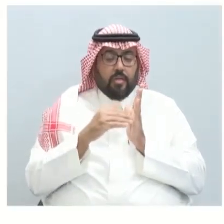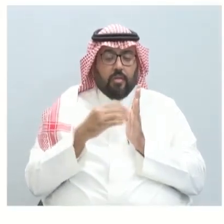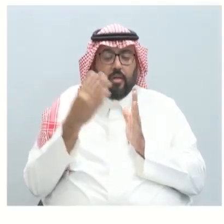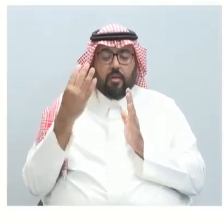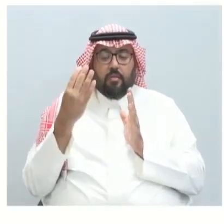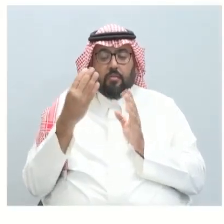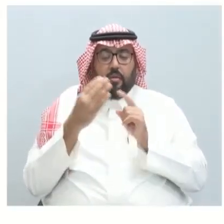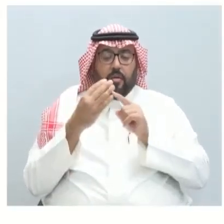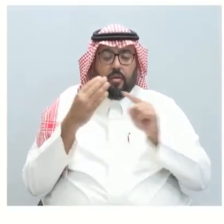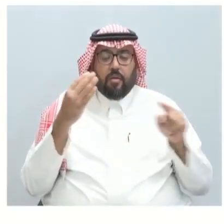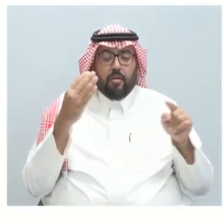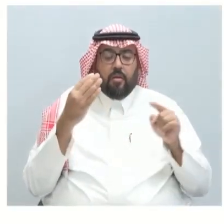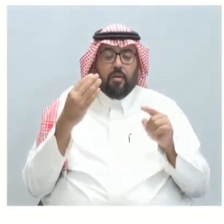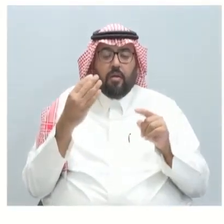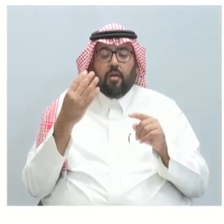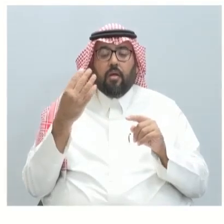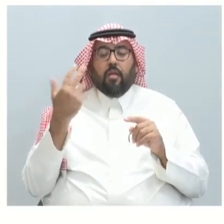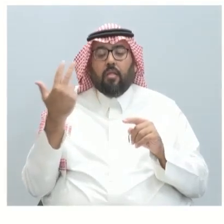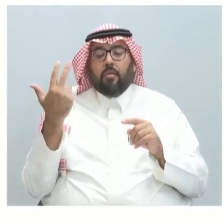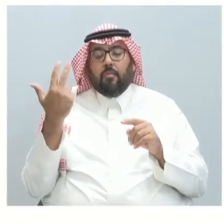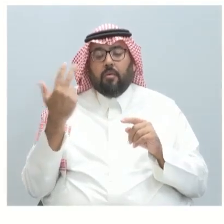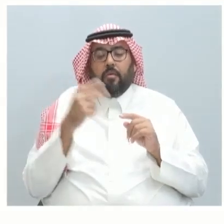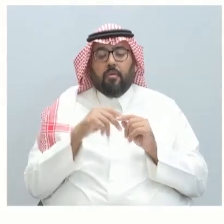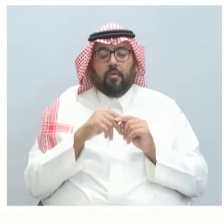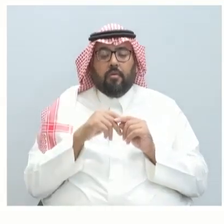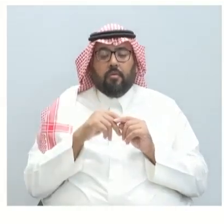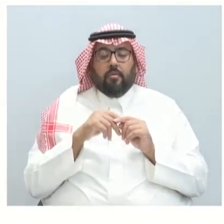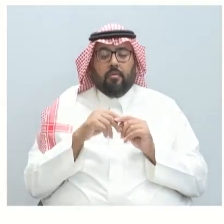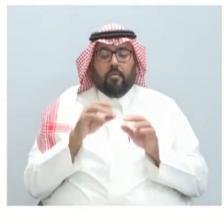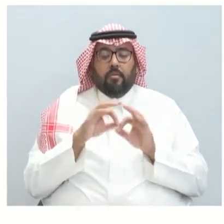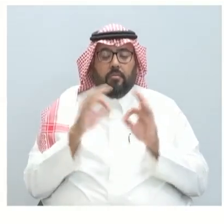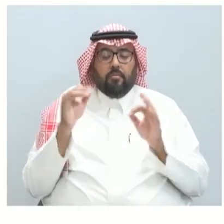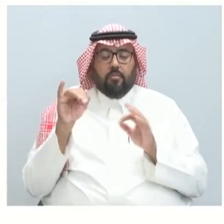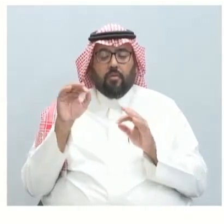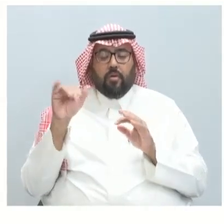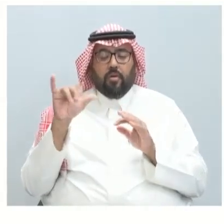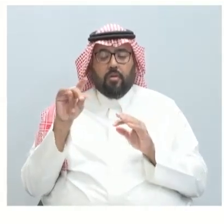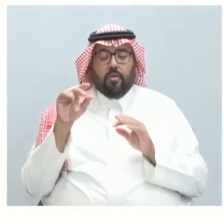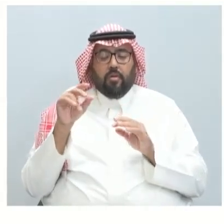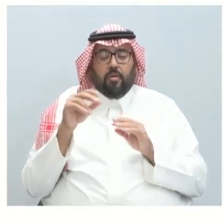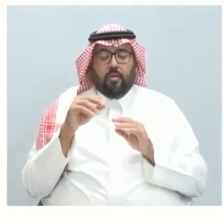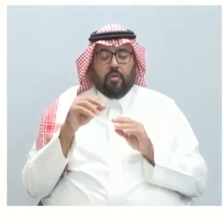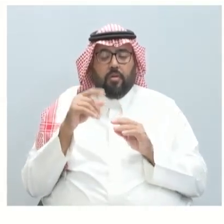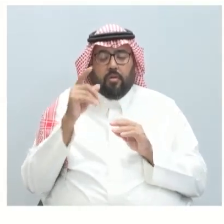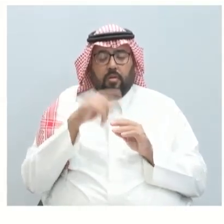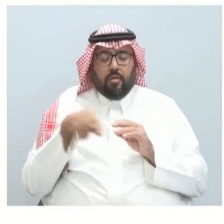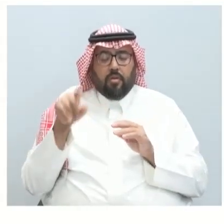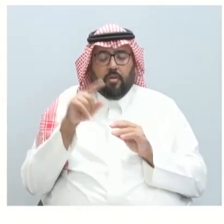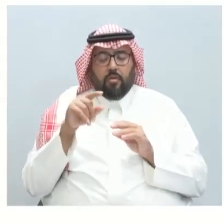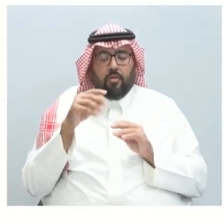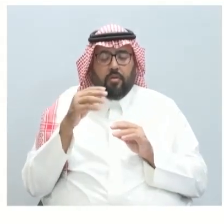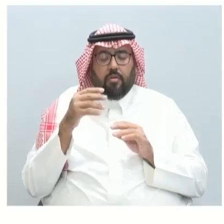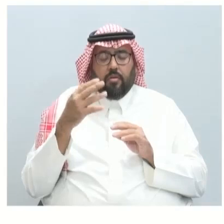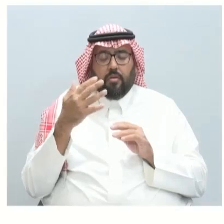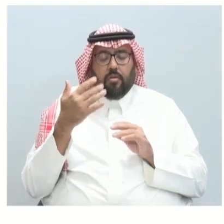كم سيكون القطر ما مبدعين ثمانيه اذا نستطيع مباشره نقول محيط الدائره يساوي طاء مضروبا